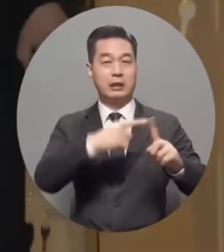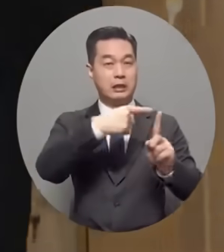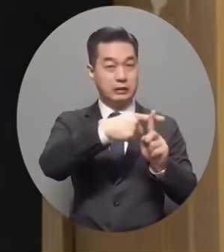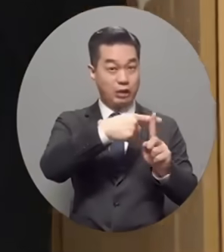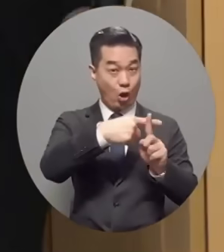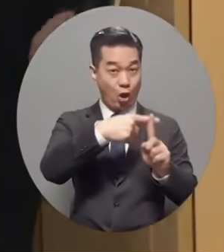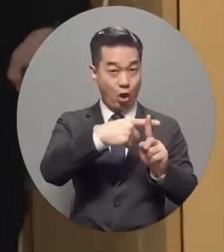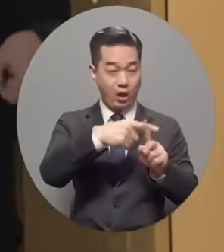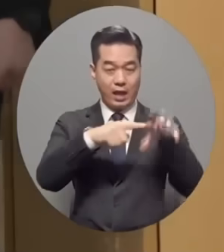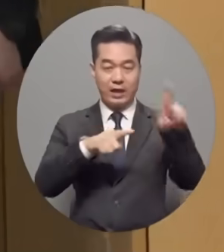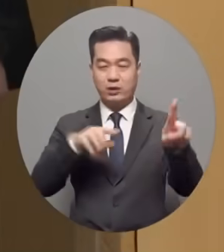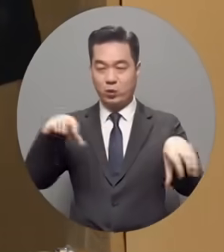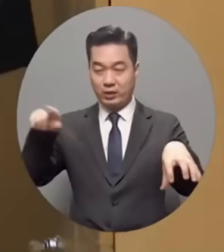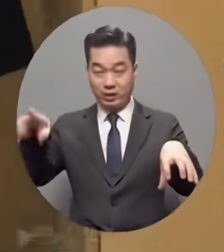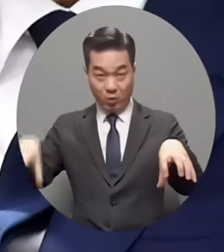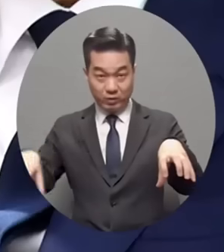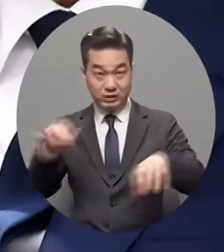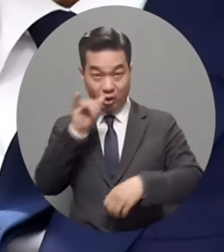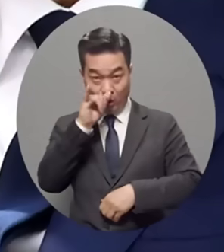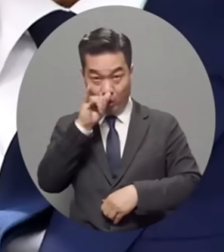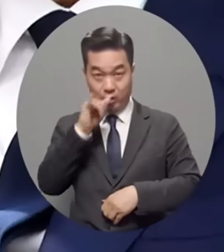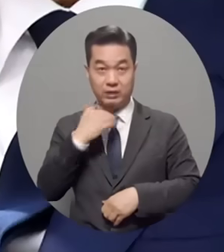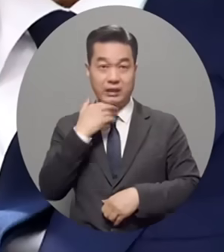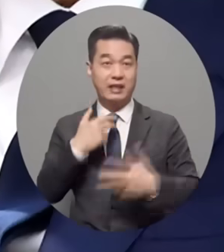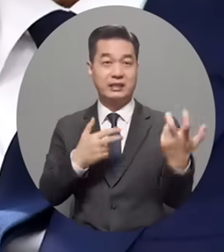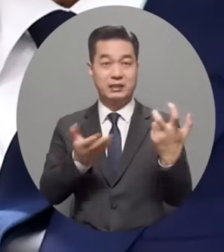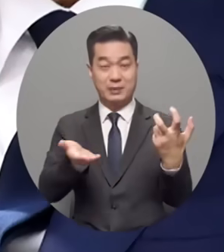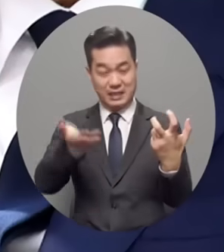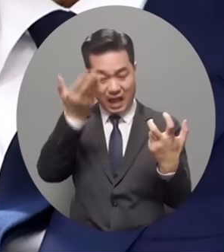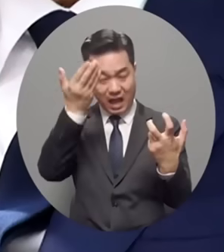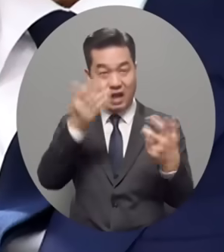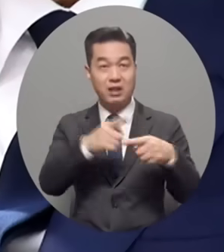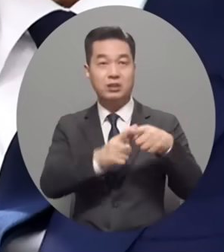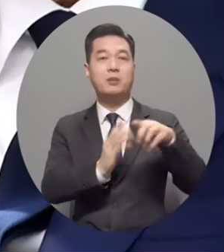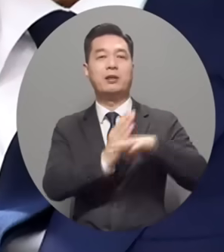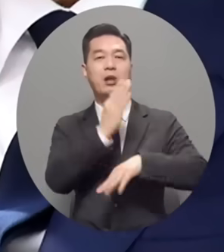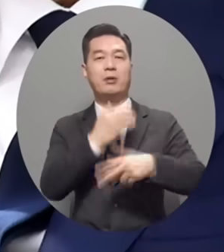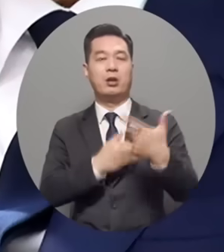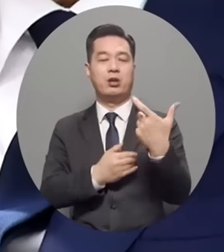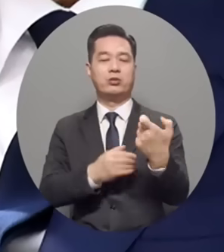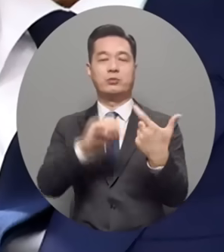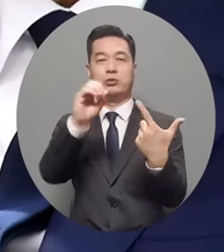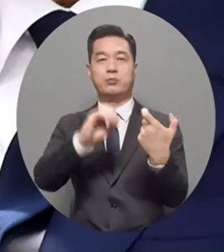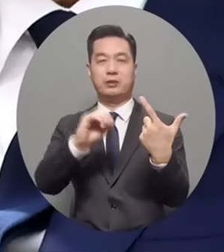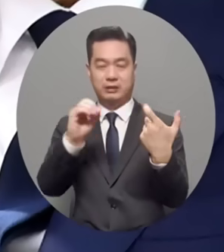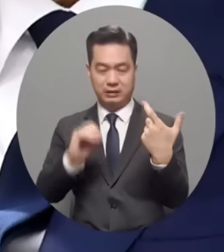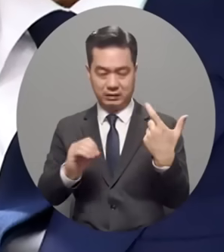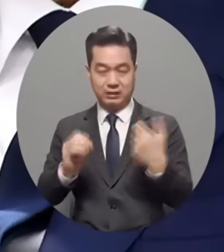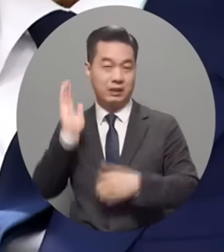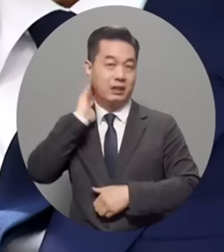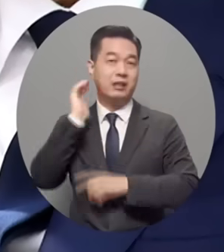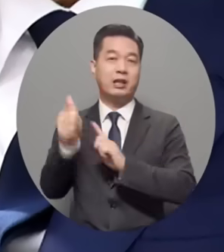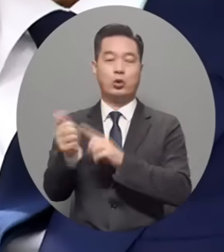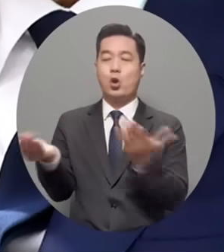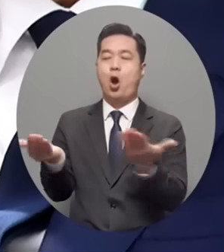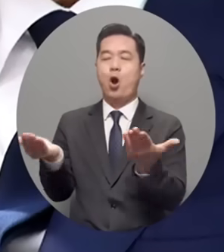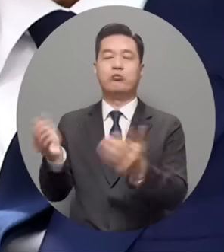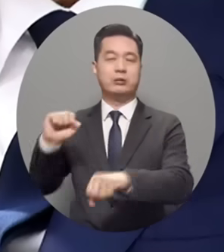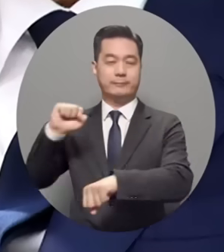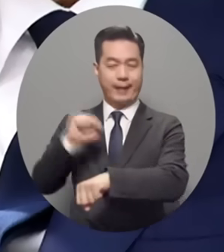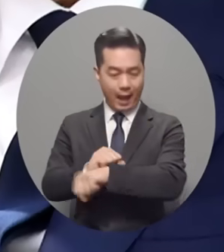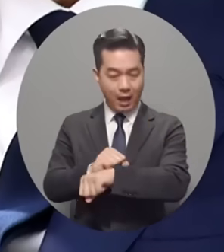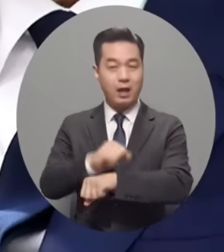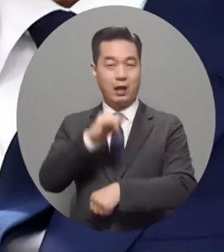한 곳씩이었습니다. 70살 이상에서만 절반이 넘는 66%가 대통령의 업무 수행을